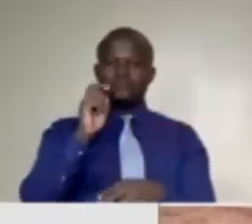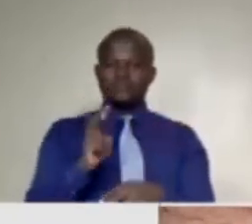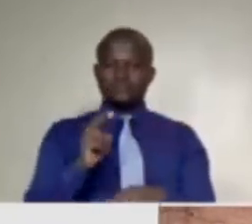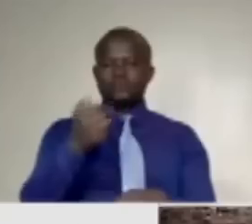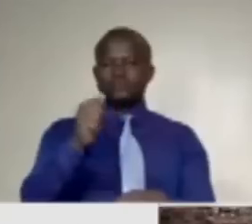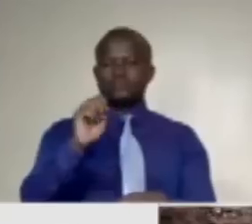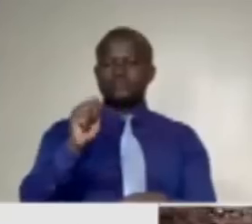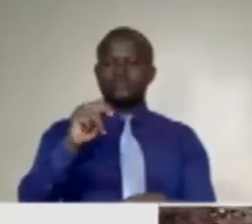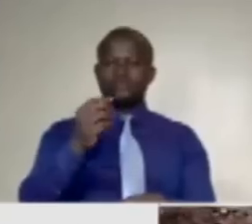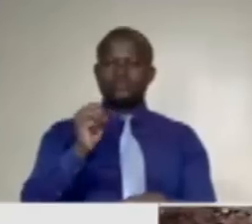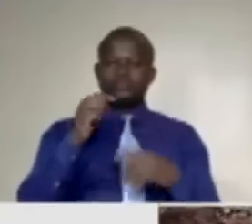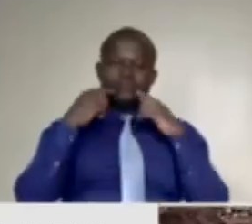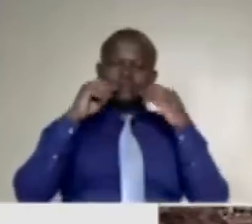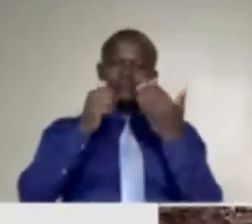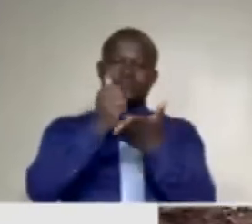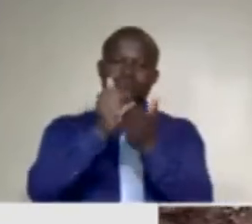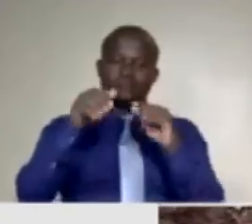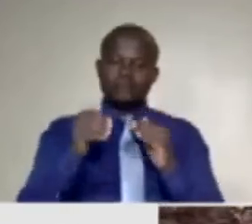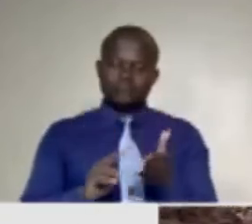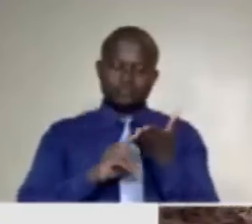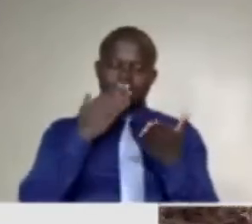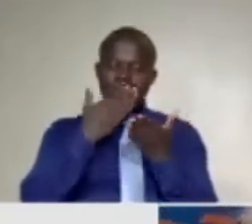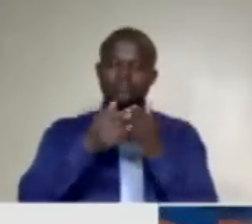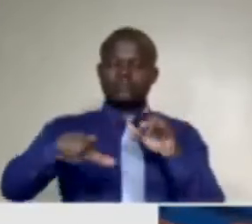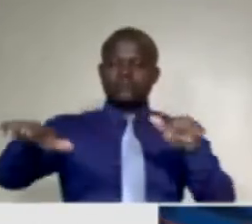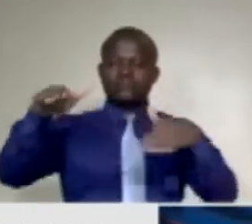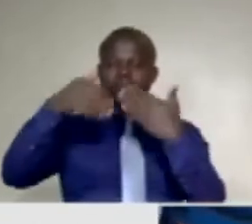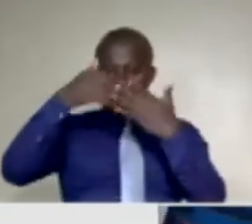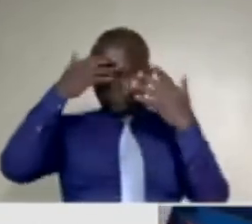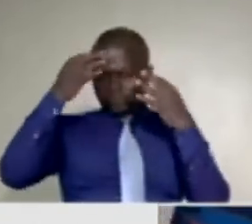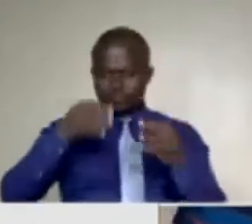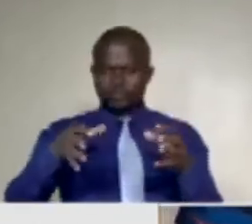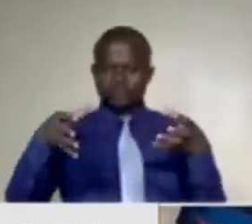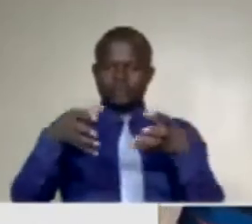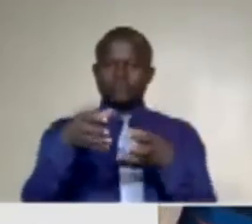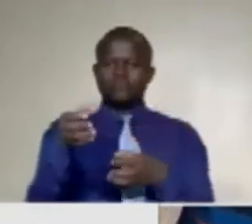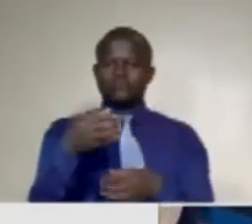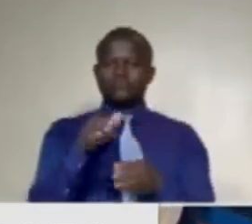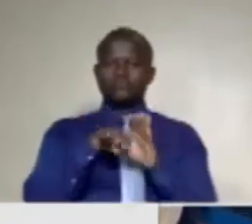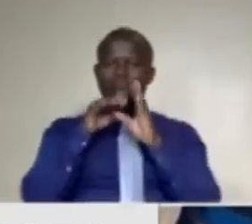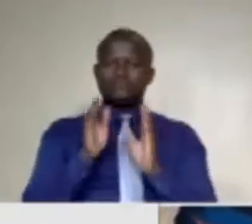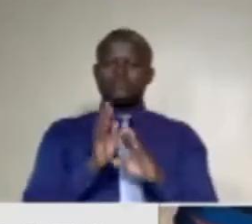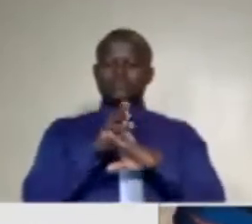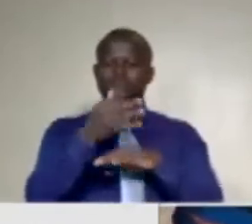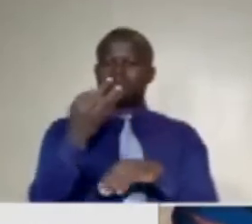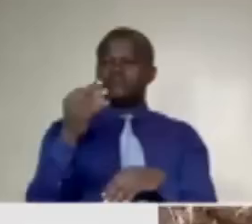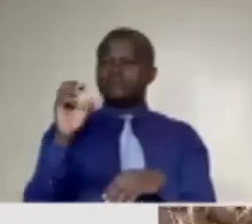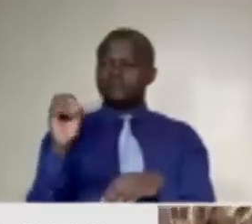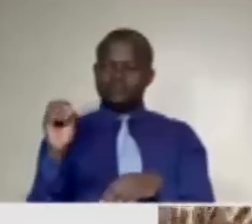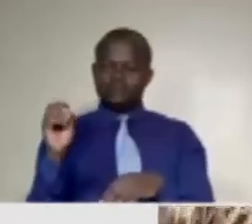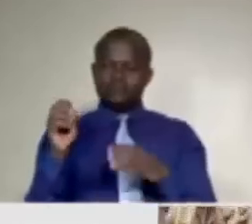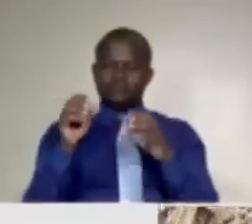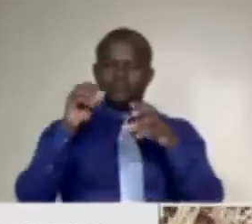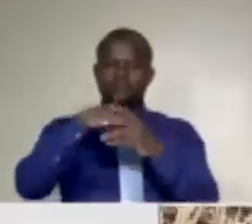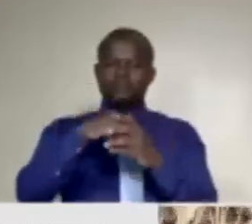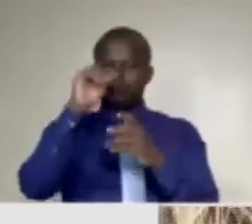Hatangimana avuga ko mu gufasha aba bahinzi kubyaza umusaruro iki gishanga, bahisemo kubabumbira muri koperative y'abanyamuryango basaga 300 no